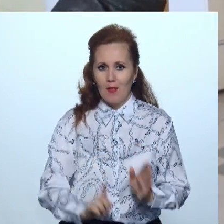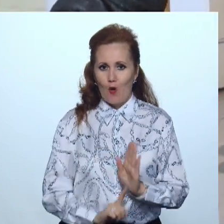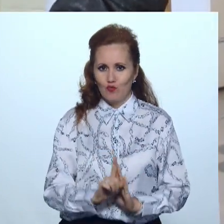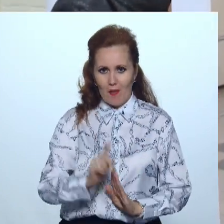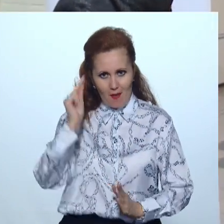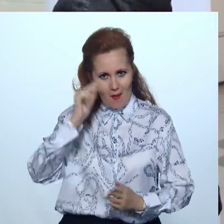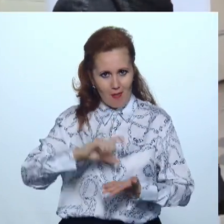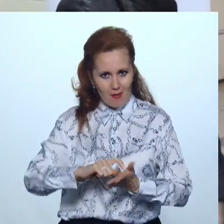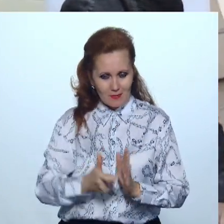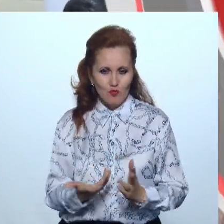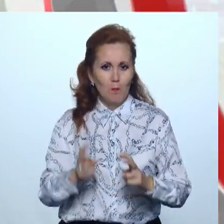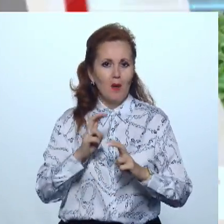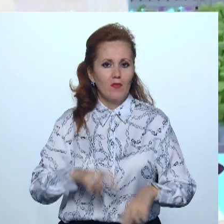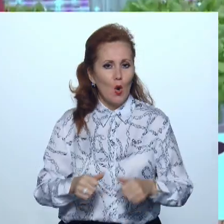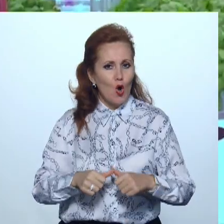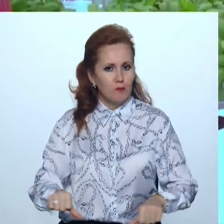спецкомиссии.